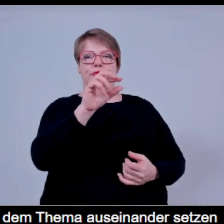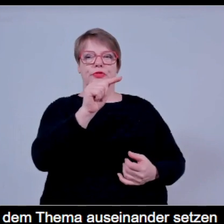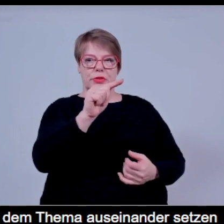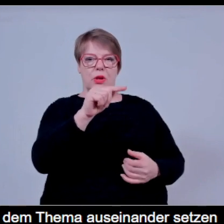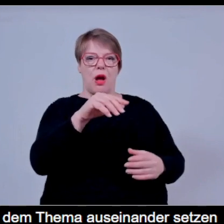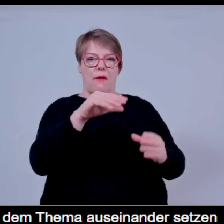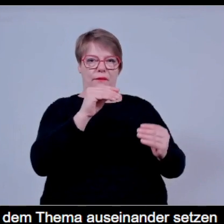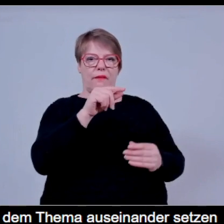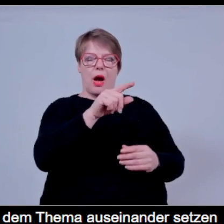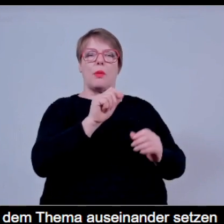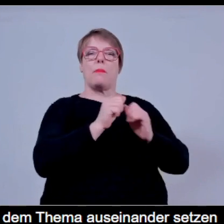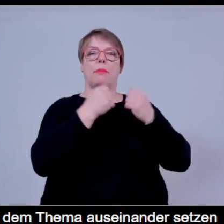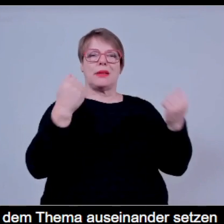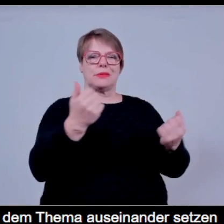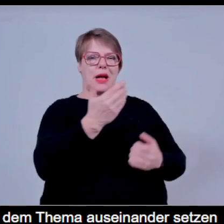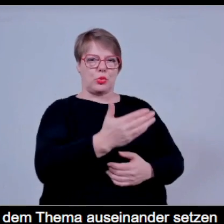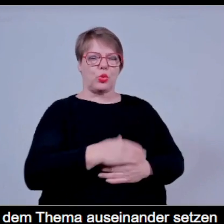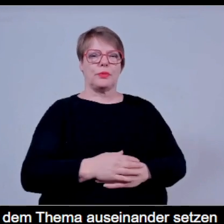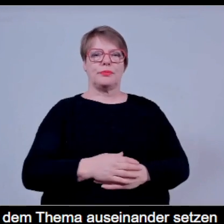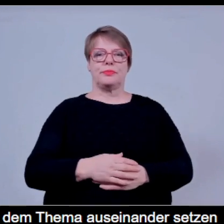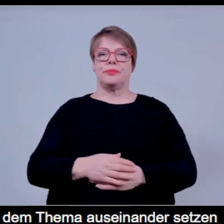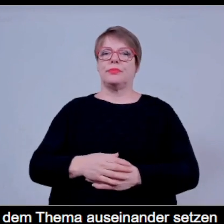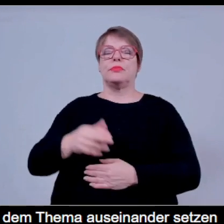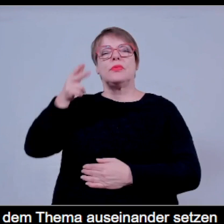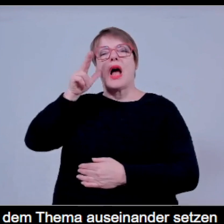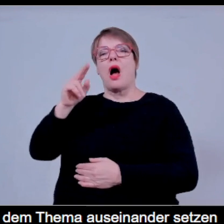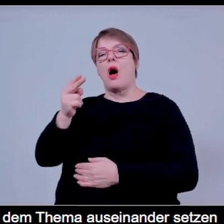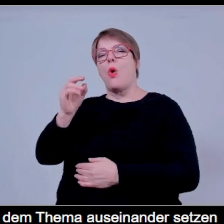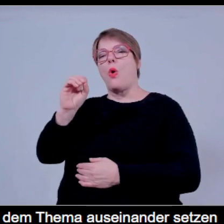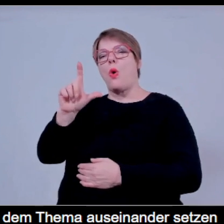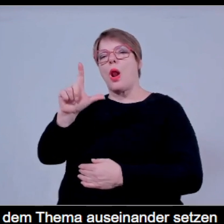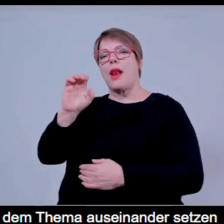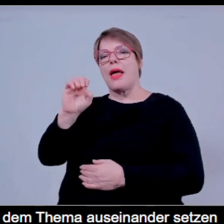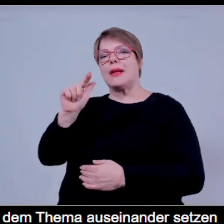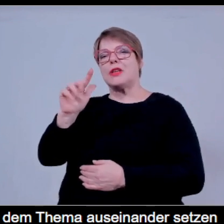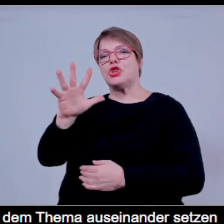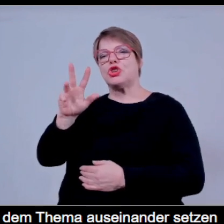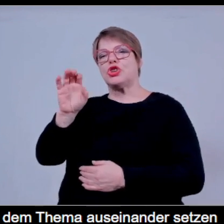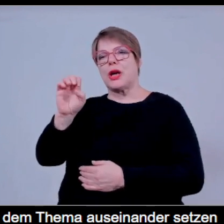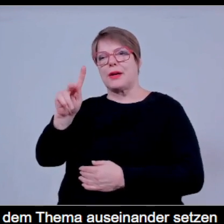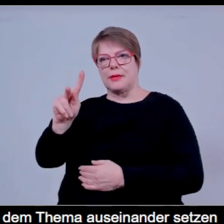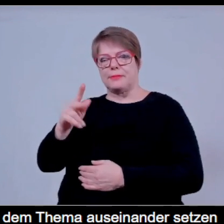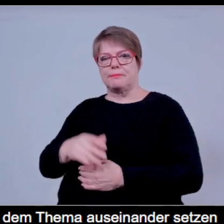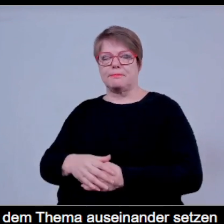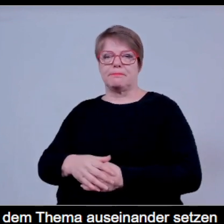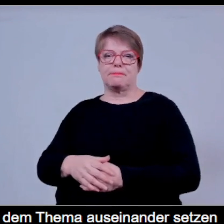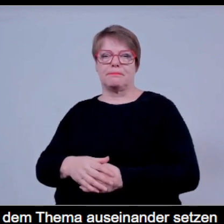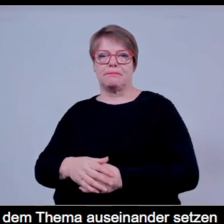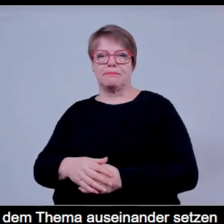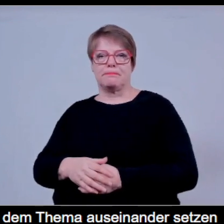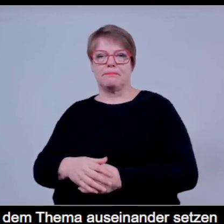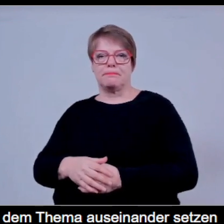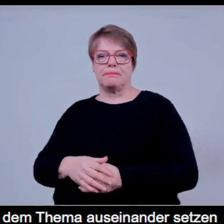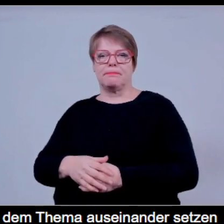Maskenpflicht. Würden Sie, also hat ja nicht geklappt, würden Sie dem Bund jetzt dringend empfehlen, dass die Maskenpflicht im ICE